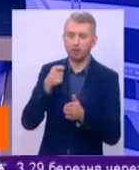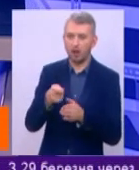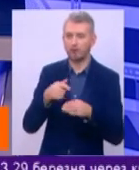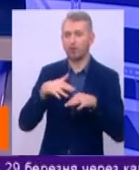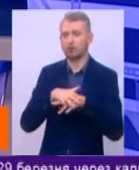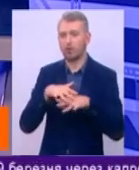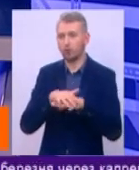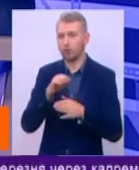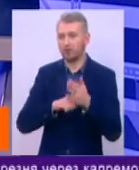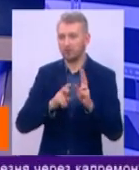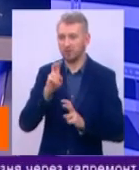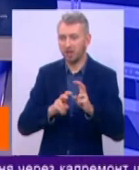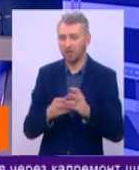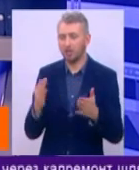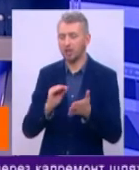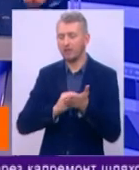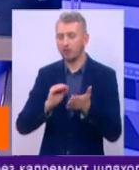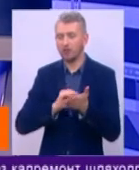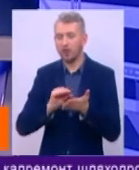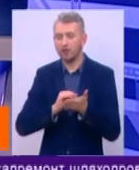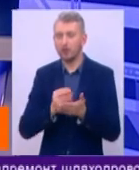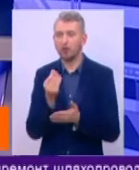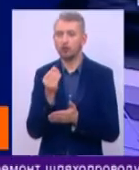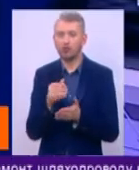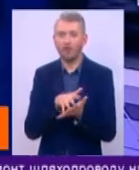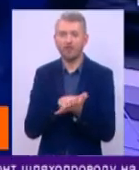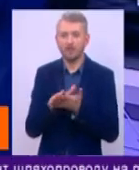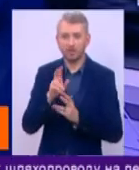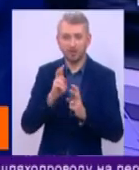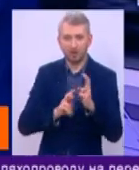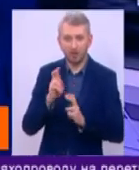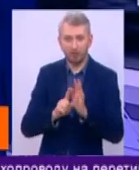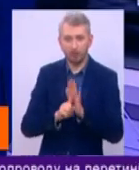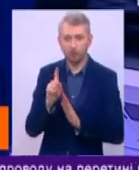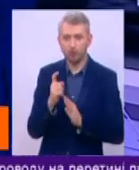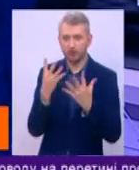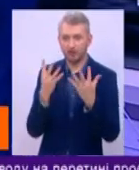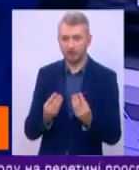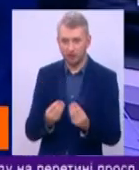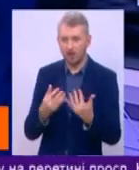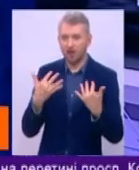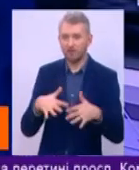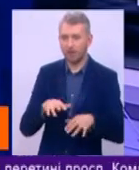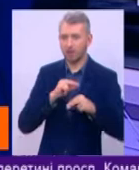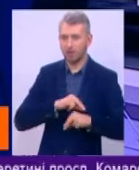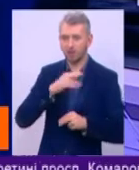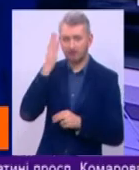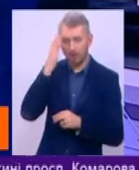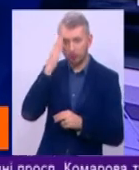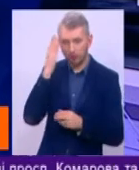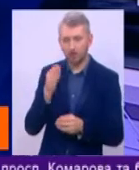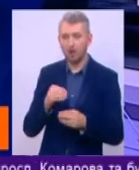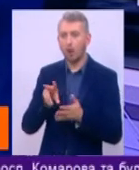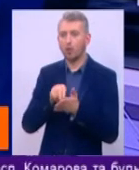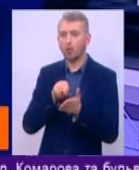від підприємства, в якій зазначається, зокрема, і сума витрат підприємства, починаючи з дня втрати працездатності, копія